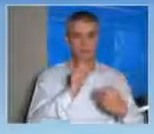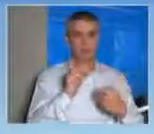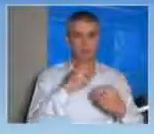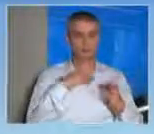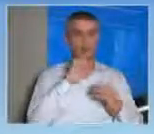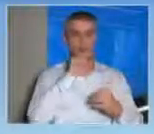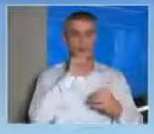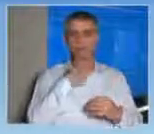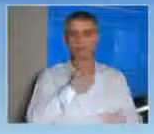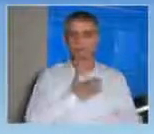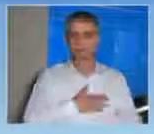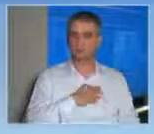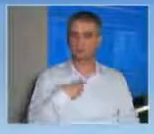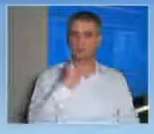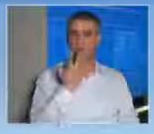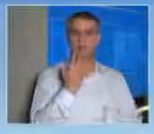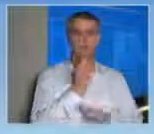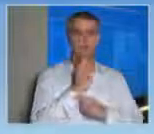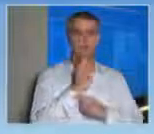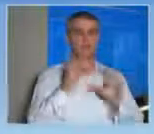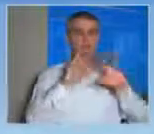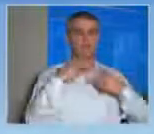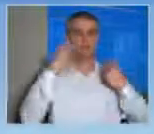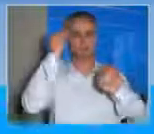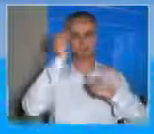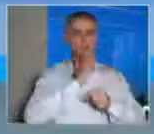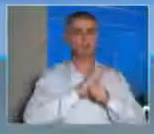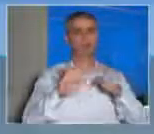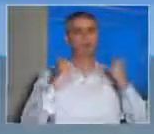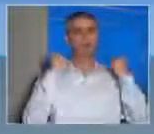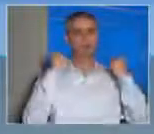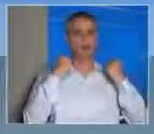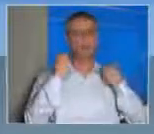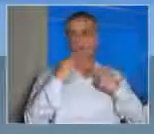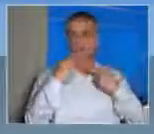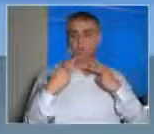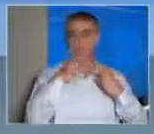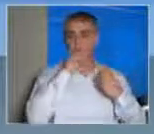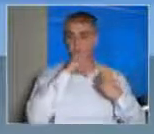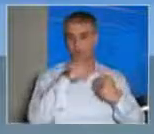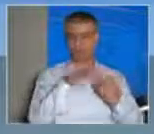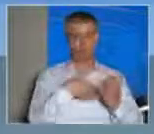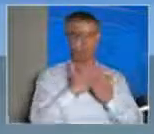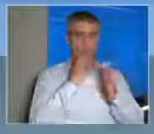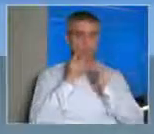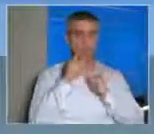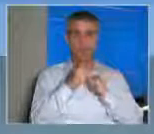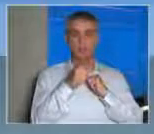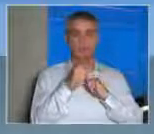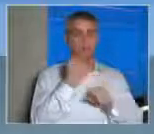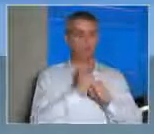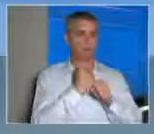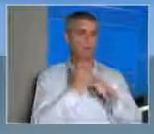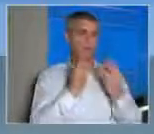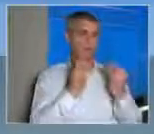אותנו. אבל אני כן רוצה שנקדיש כמה דקות לערב יום הזיכרון לשואה ולגבורה. אחד הפרויקטים שמדברים, ואת יועצת תקשורת, אתה עוסק